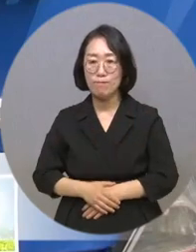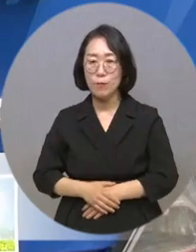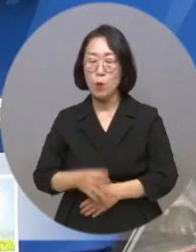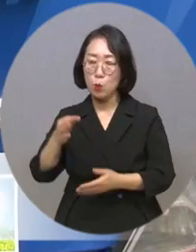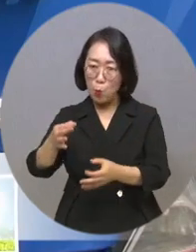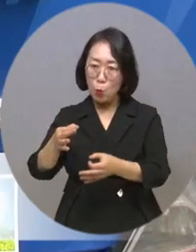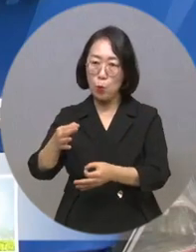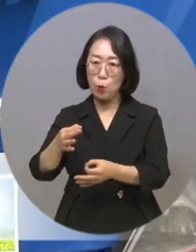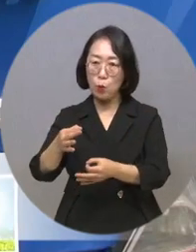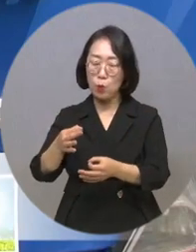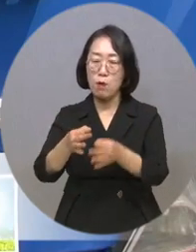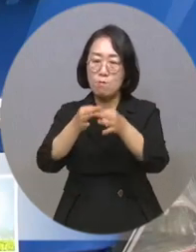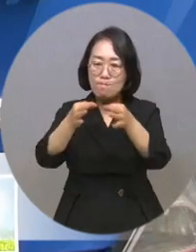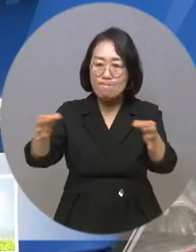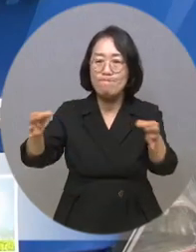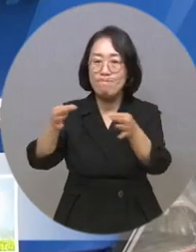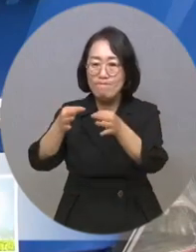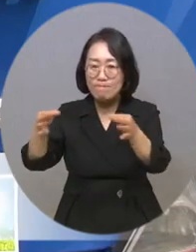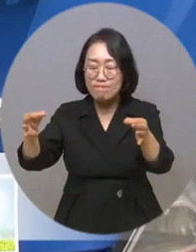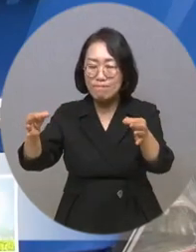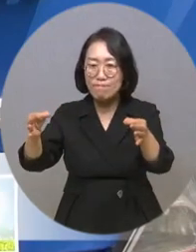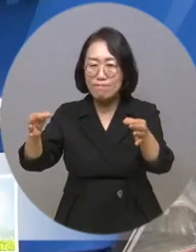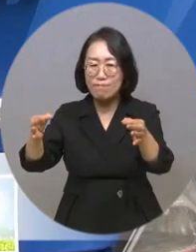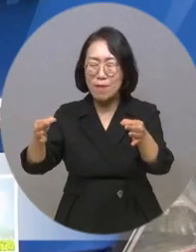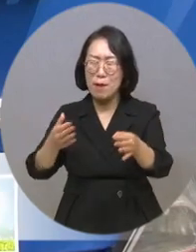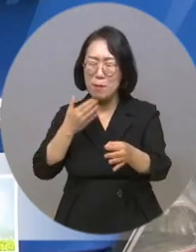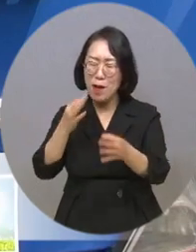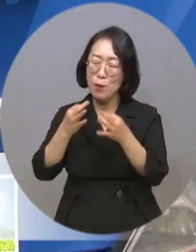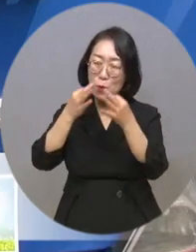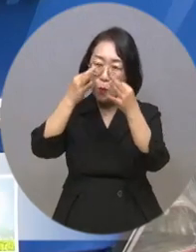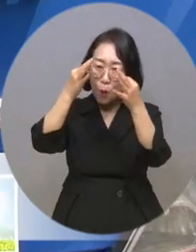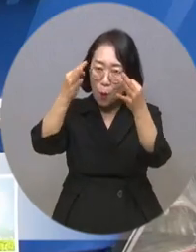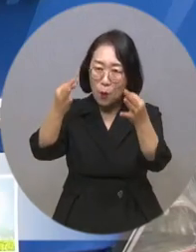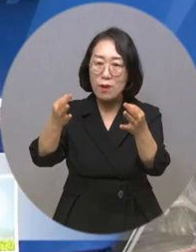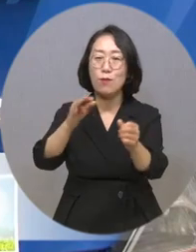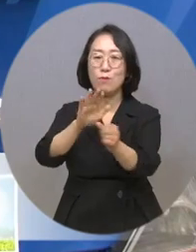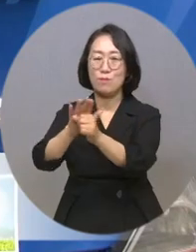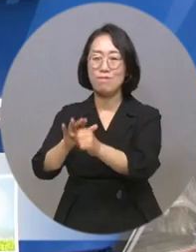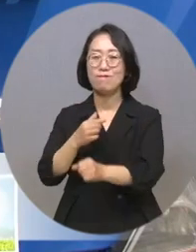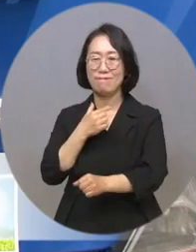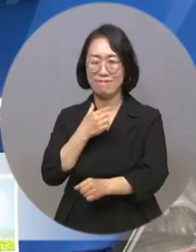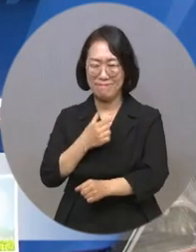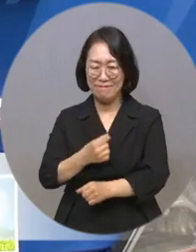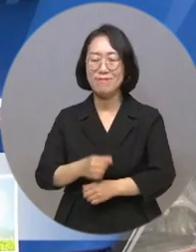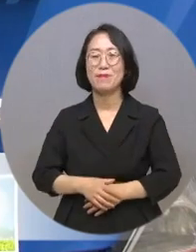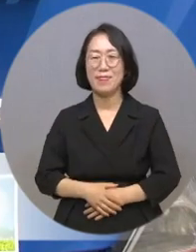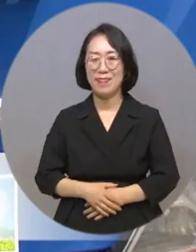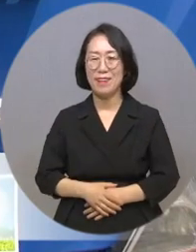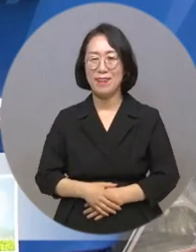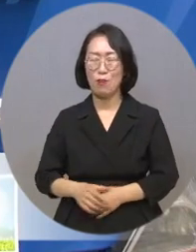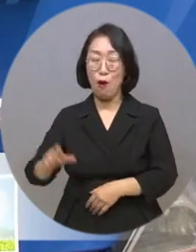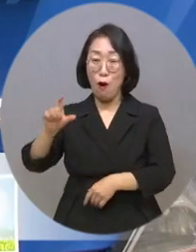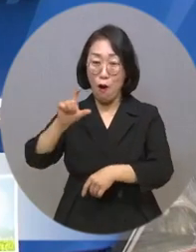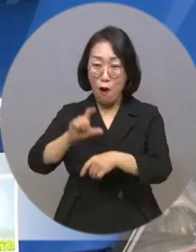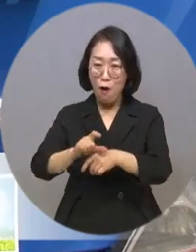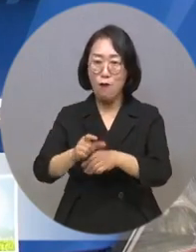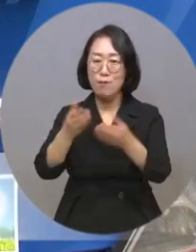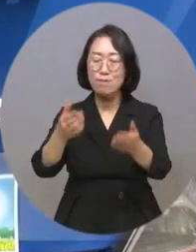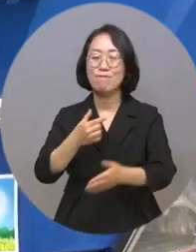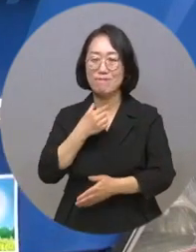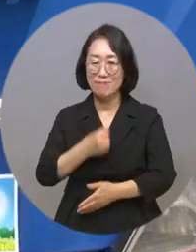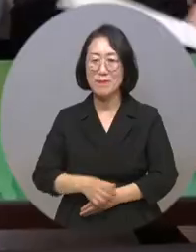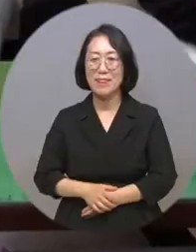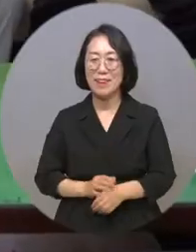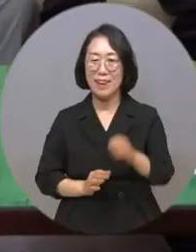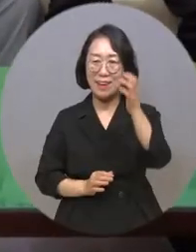장학금도 대드리금죠. 제가 힘 닿는 데까지 조금 더 해서 좀 많이 좀 양을 늘려서 주고 싶은